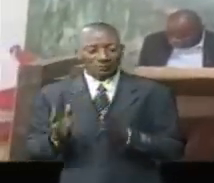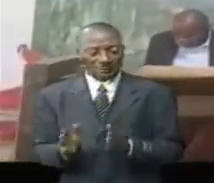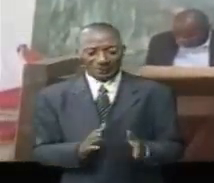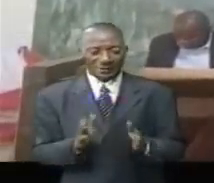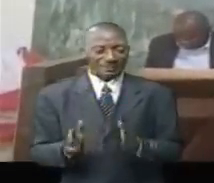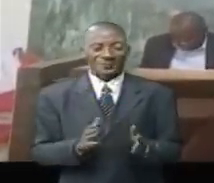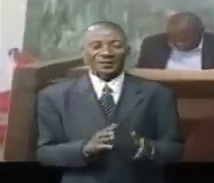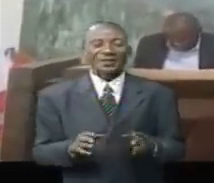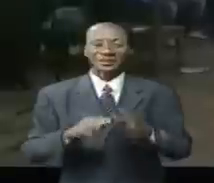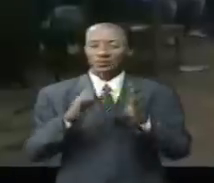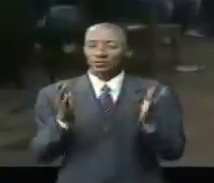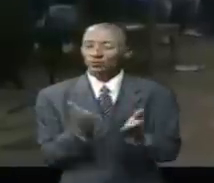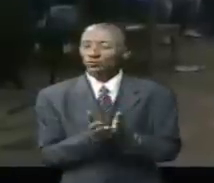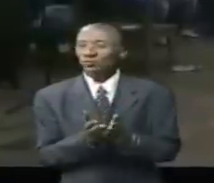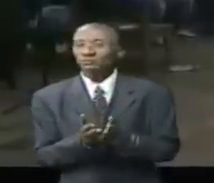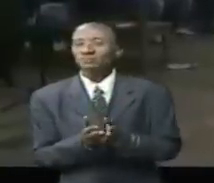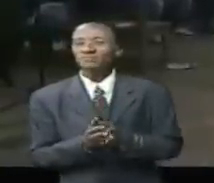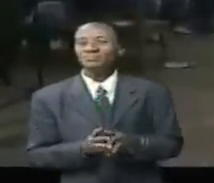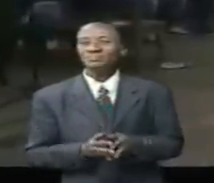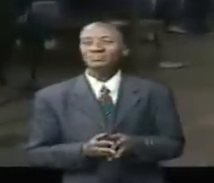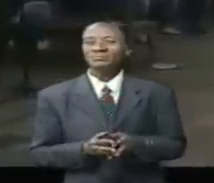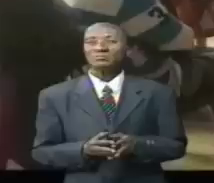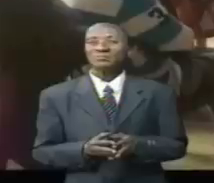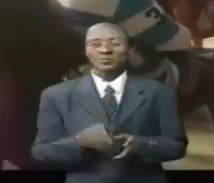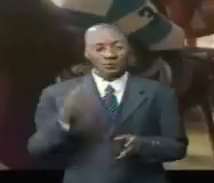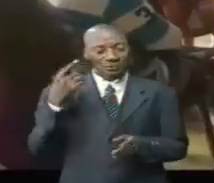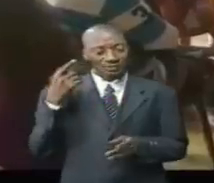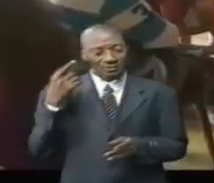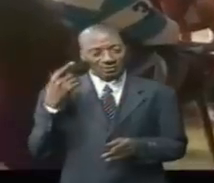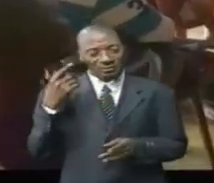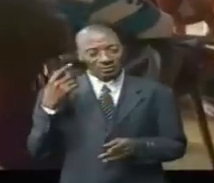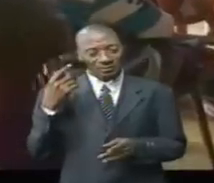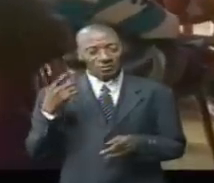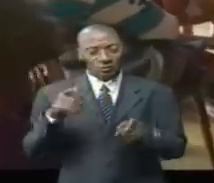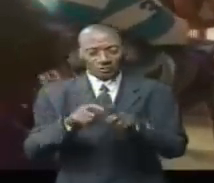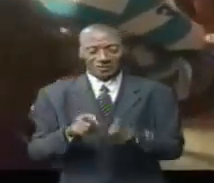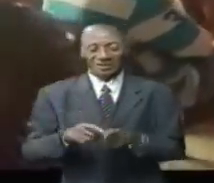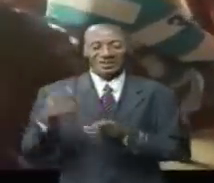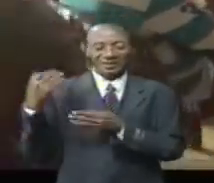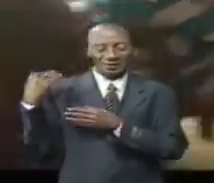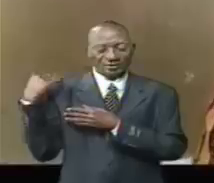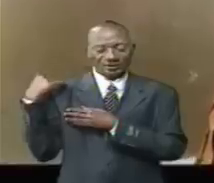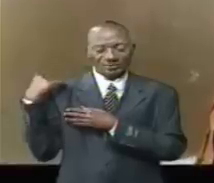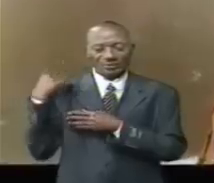brise les interdits, thème développé par la directrice en charge de la jeunesse,